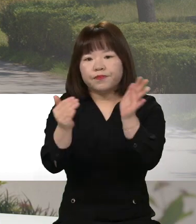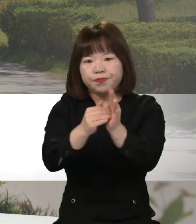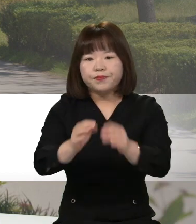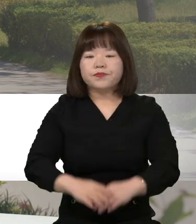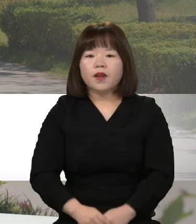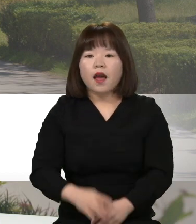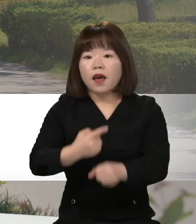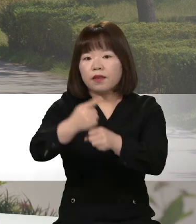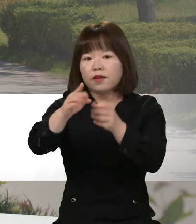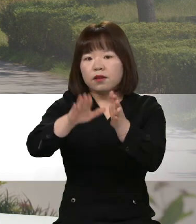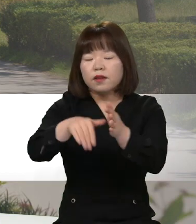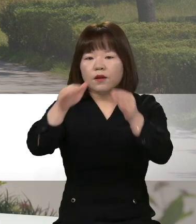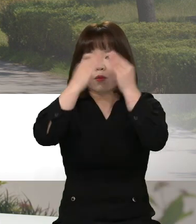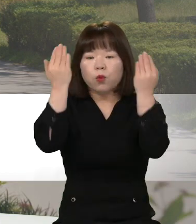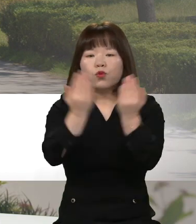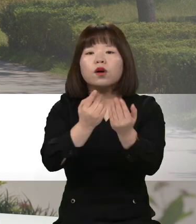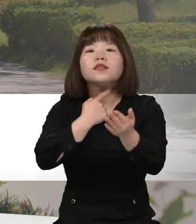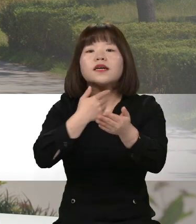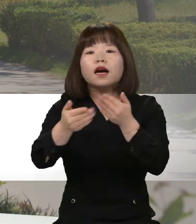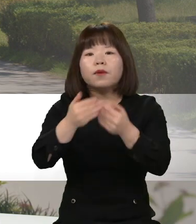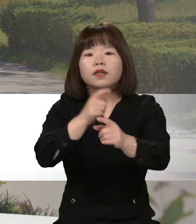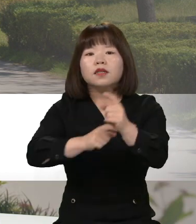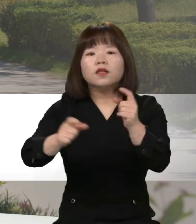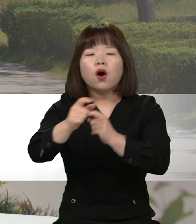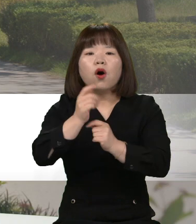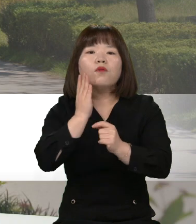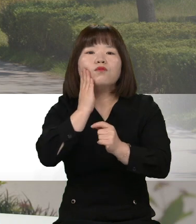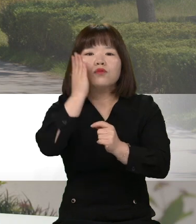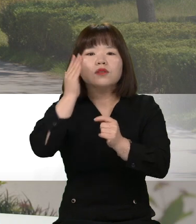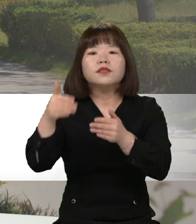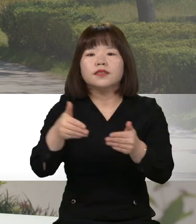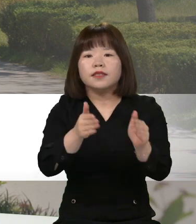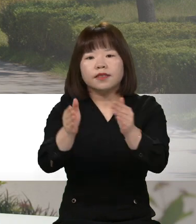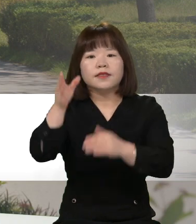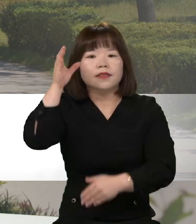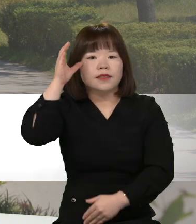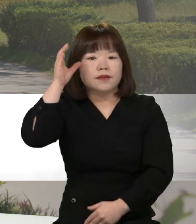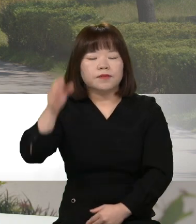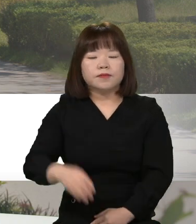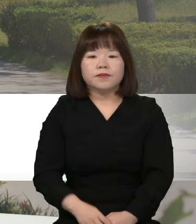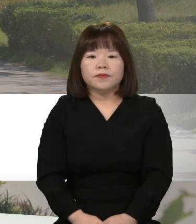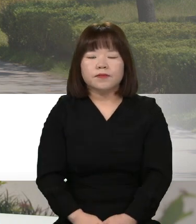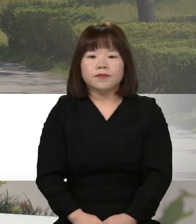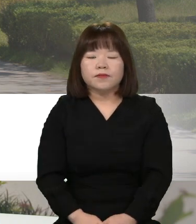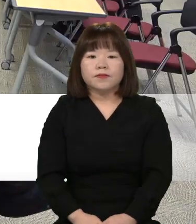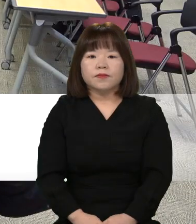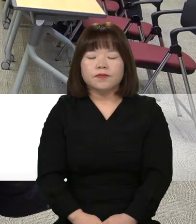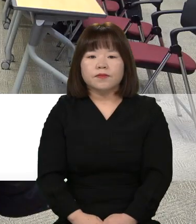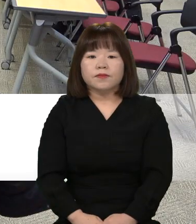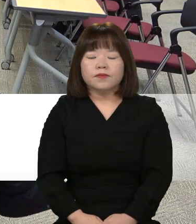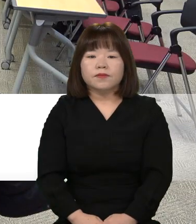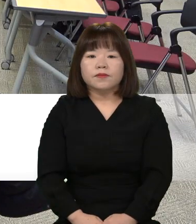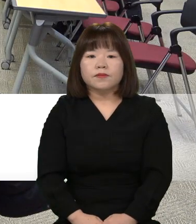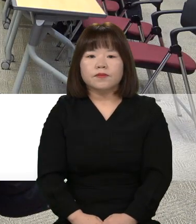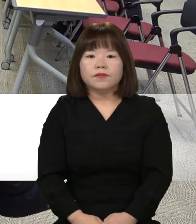키웠습니다 내년에는 남녀노소 모두가 체감하는 한층 너프를 얻을 그린웨이를 기대합니다